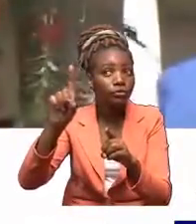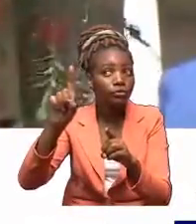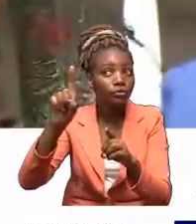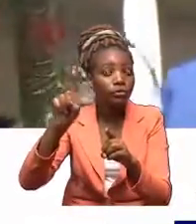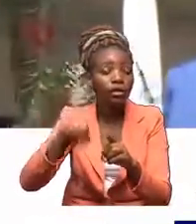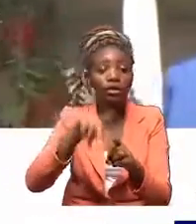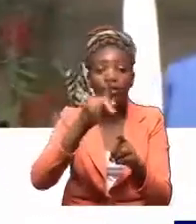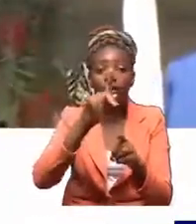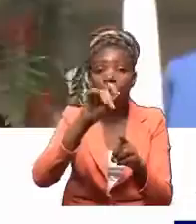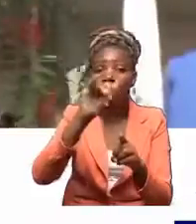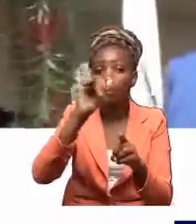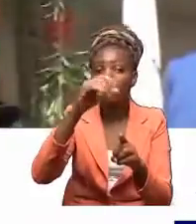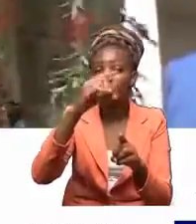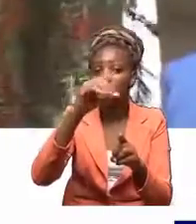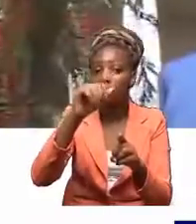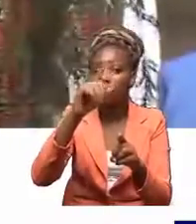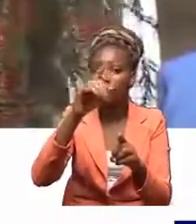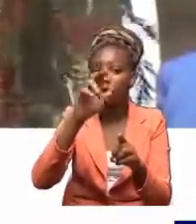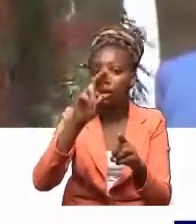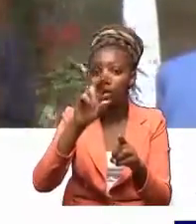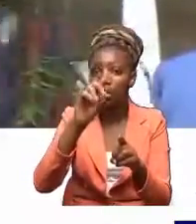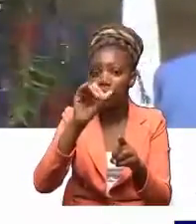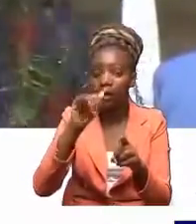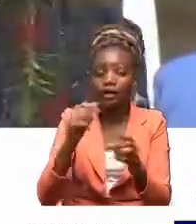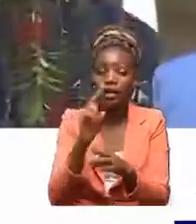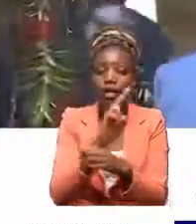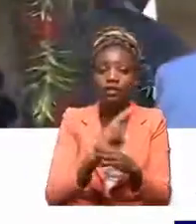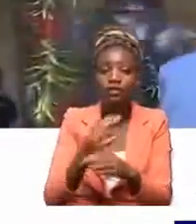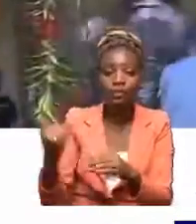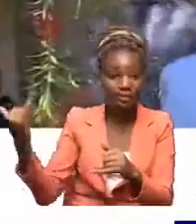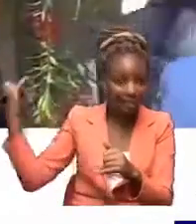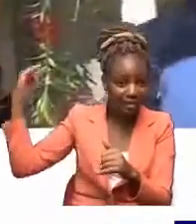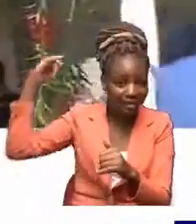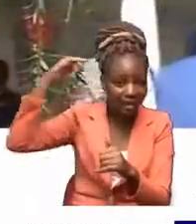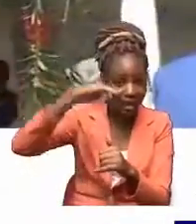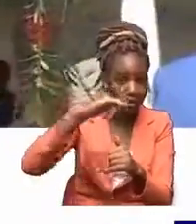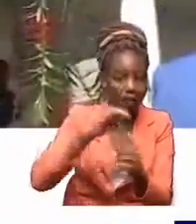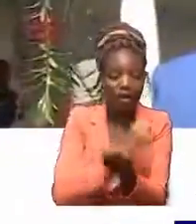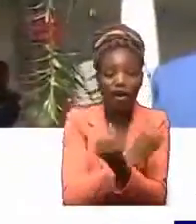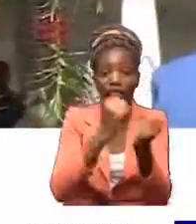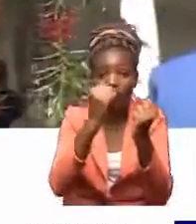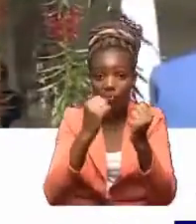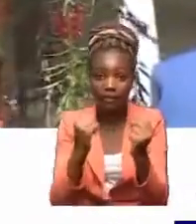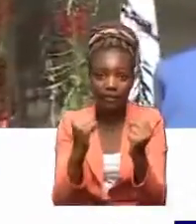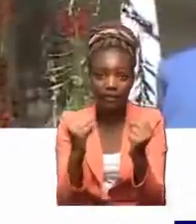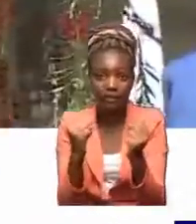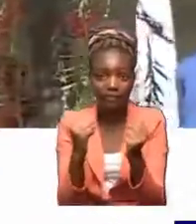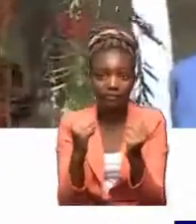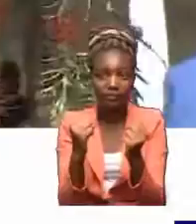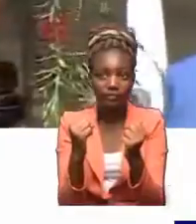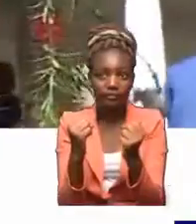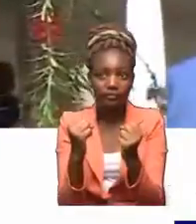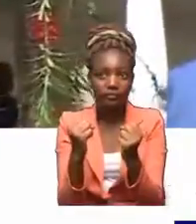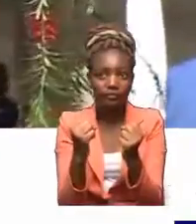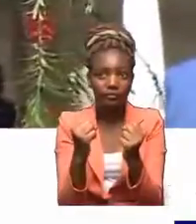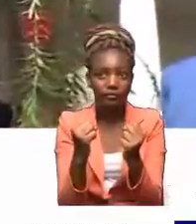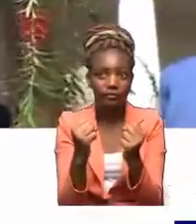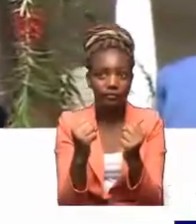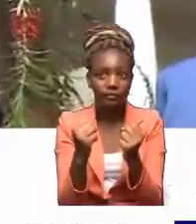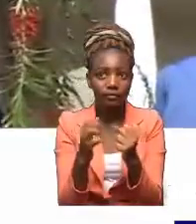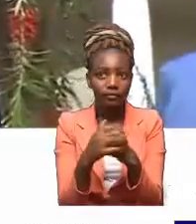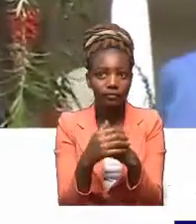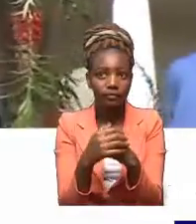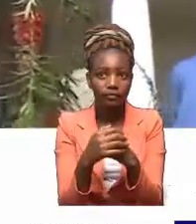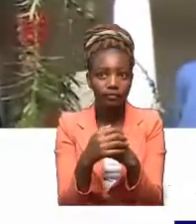Kigali kutumia ile ndege ilikuwa ambaye ni ya presidential wakati huo, sio hii yenye iko sasa. Hiyo ilikuwa tu ni conversion ya